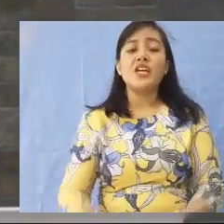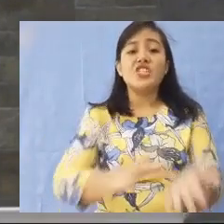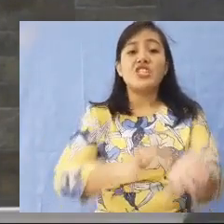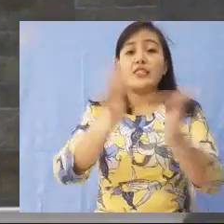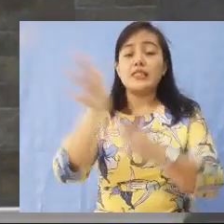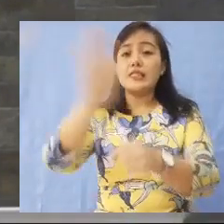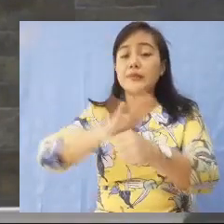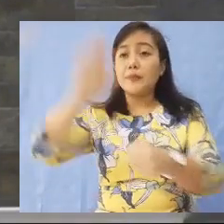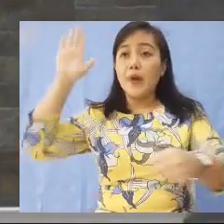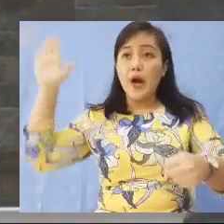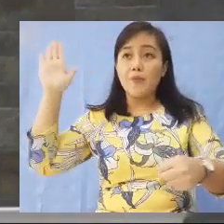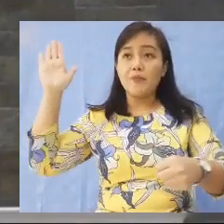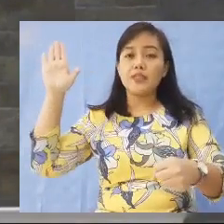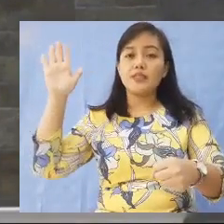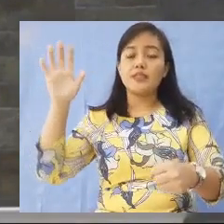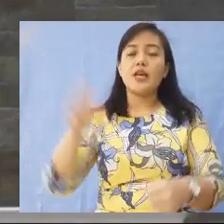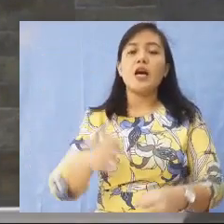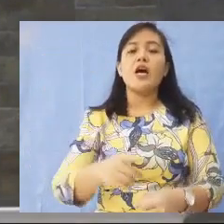Panginoon.